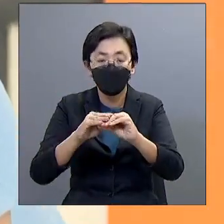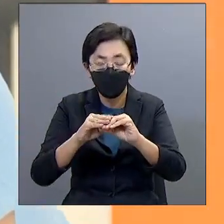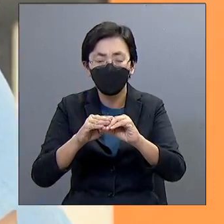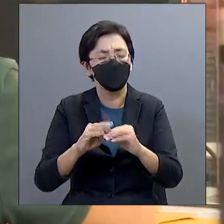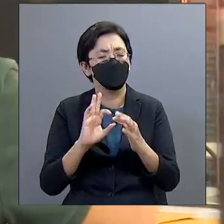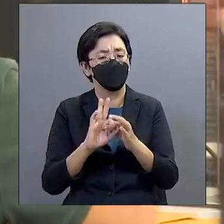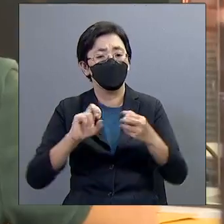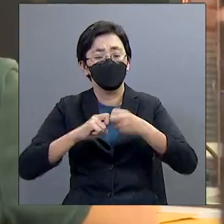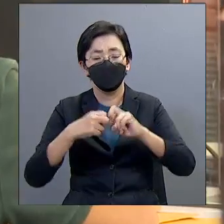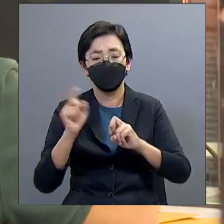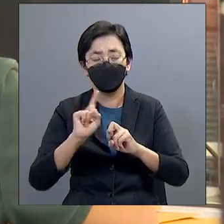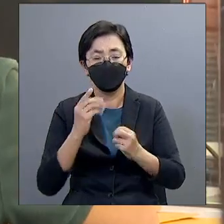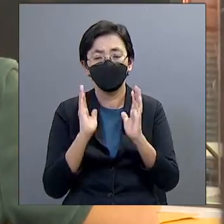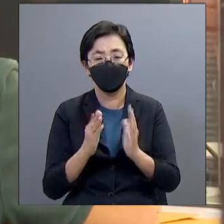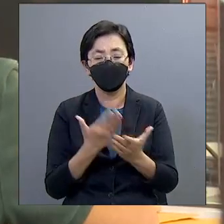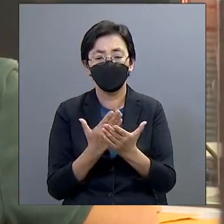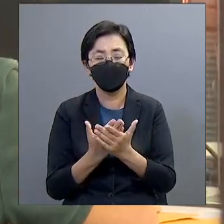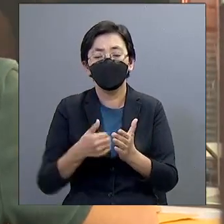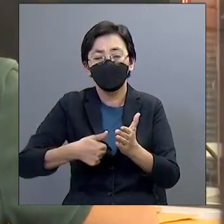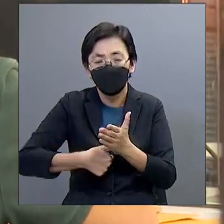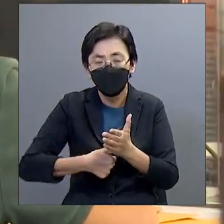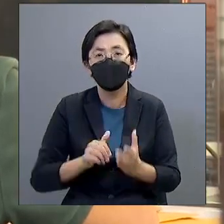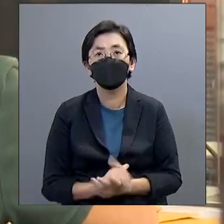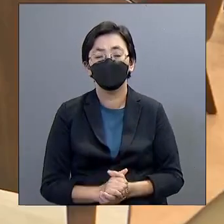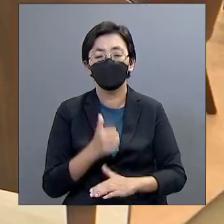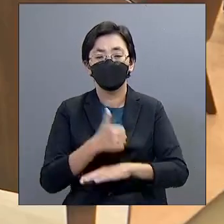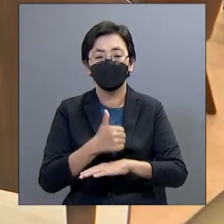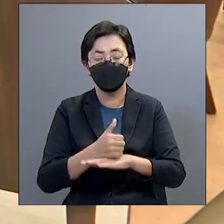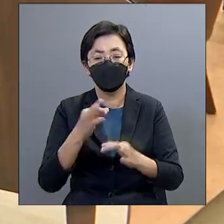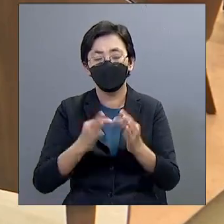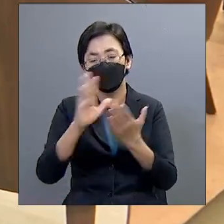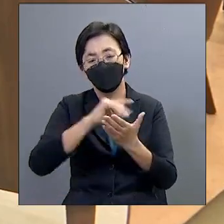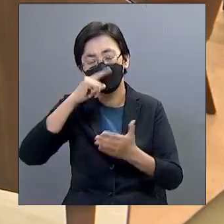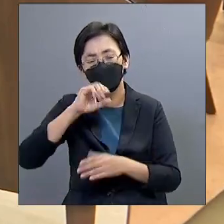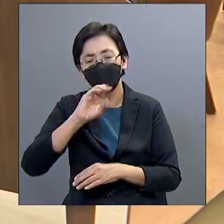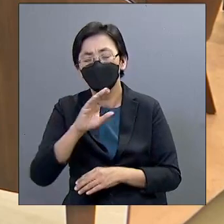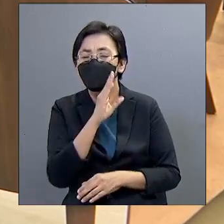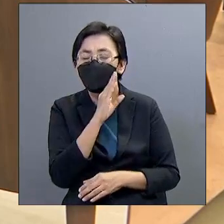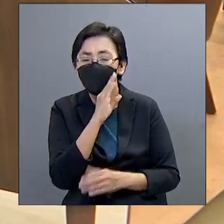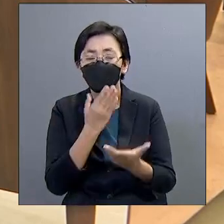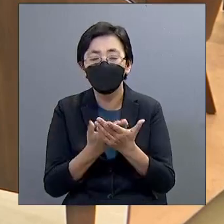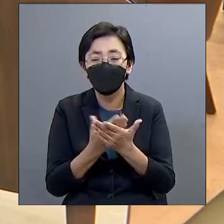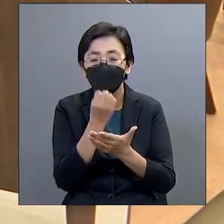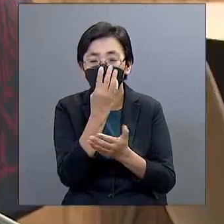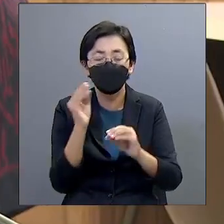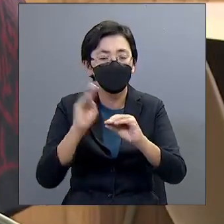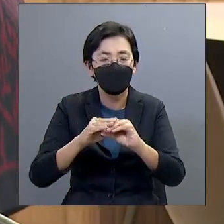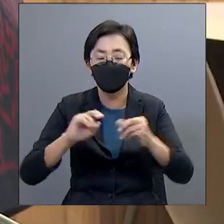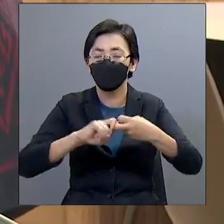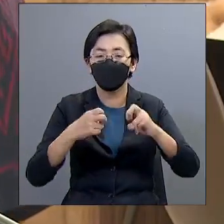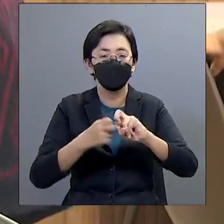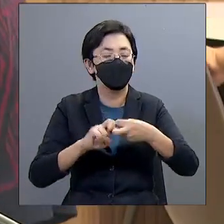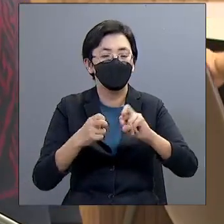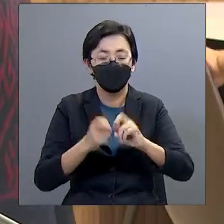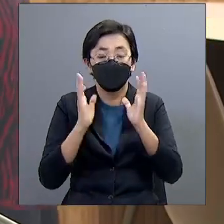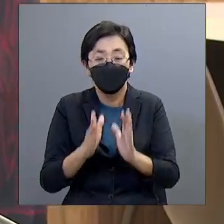จะเป็ห่วงก็คือคนเปี่ค่ะผู้บิหารแงชาิบอกวา แม้ตลดอยใภาวะดอกเบี้ขาขึ้นนะคะแต่จะไม่กระทบกับลูกหน